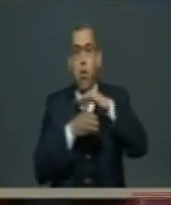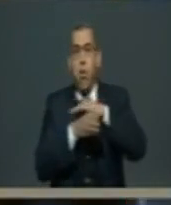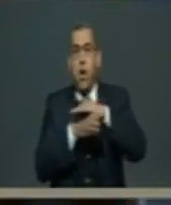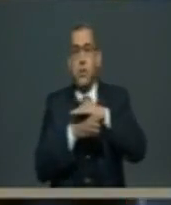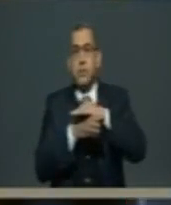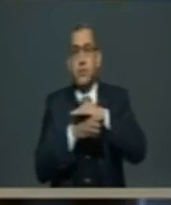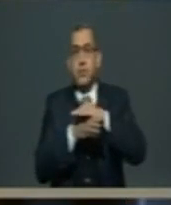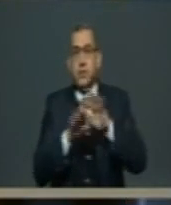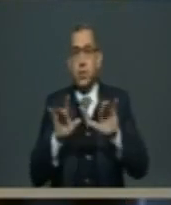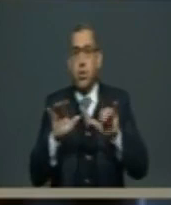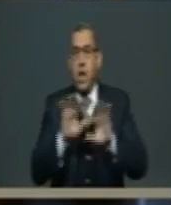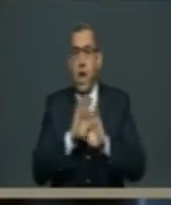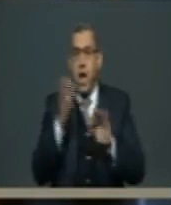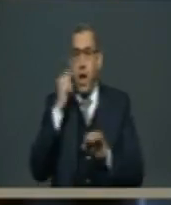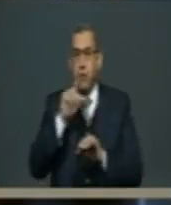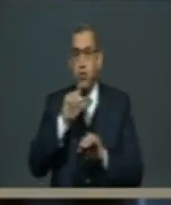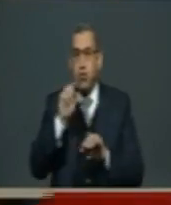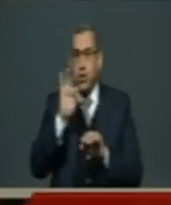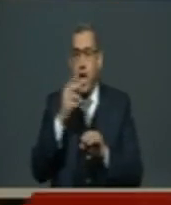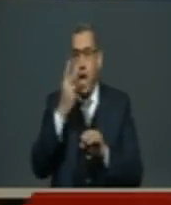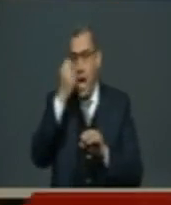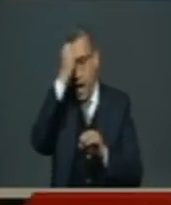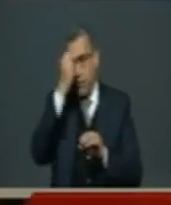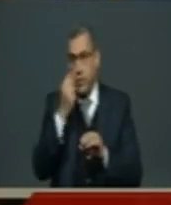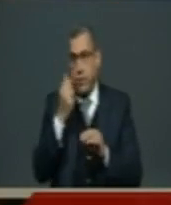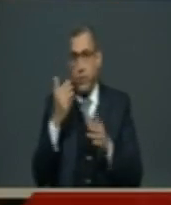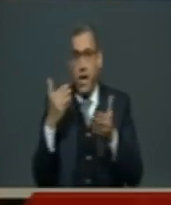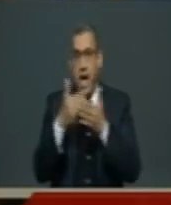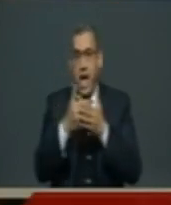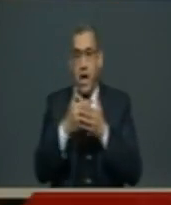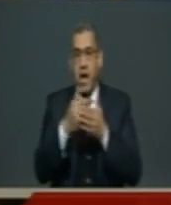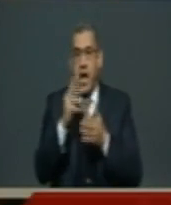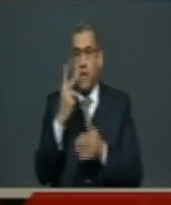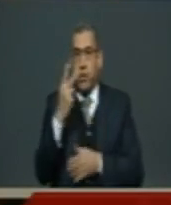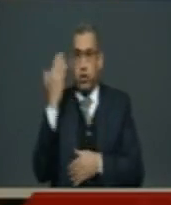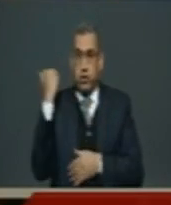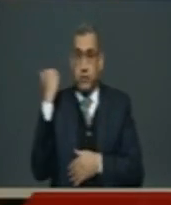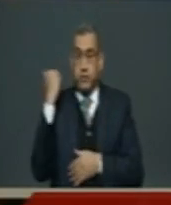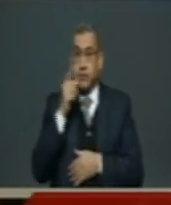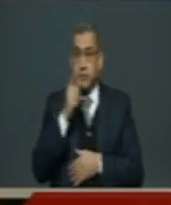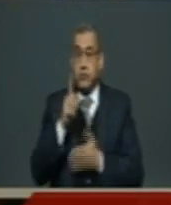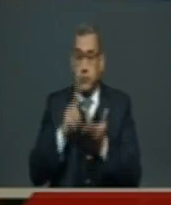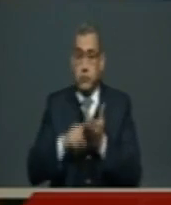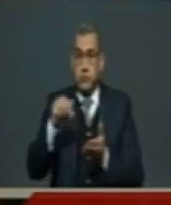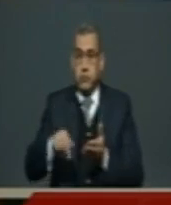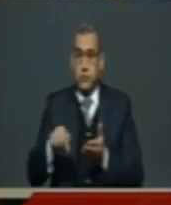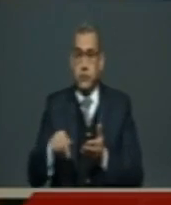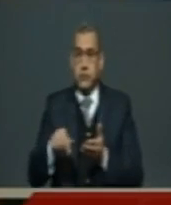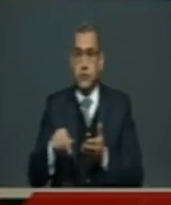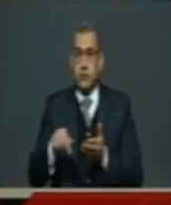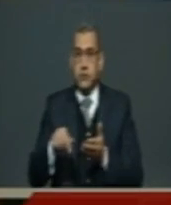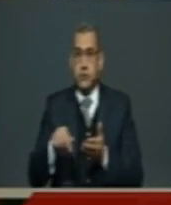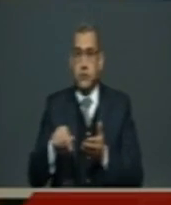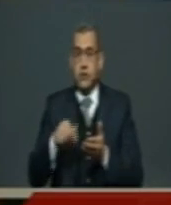في الربع الأولاني من 2000 في أواخر 2017، وتم النهاردة ونحن